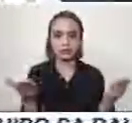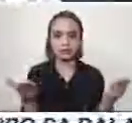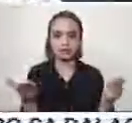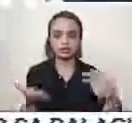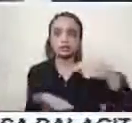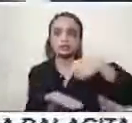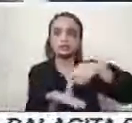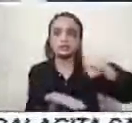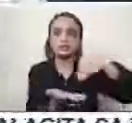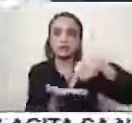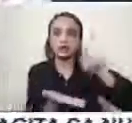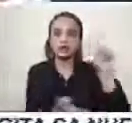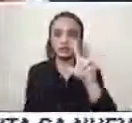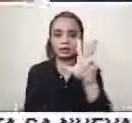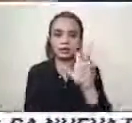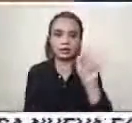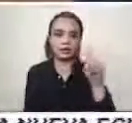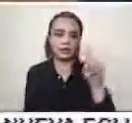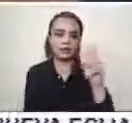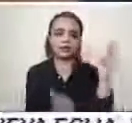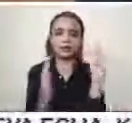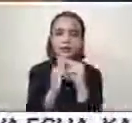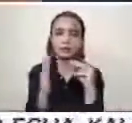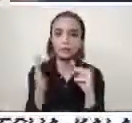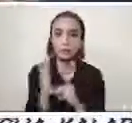ang COVID-19 dahil malaki aniya ang